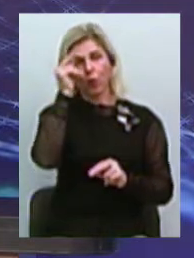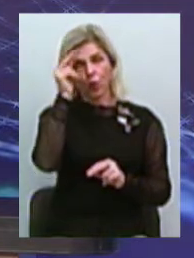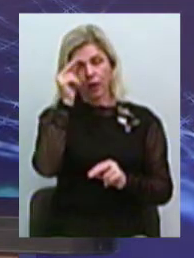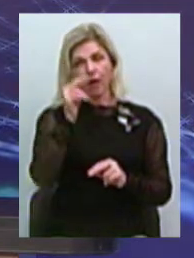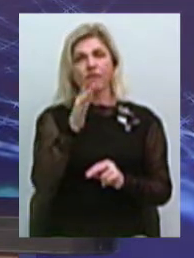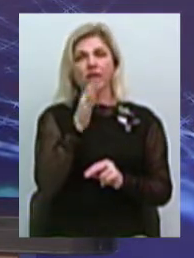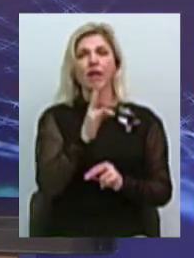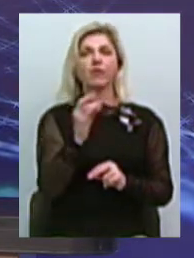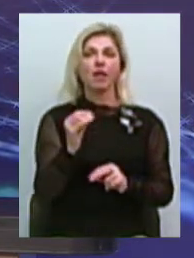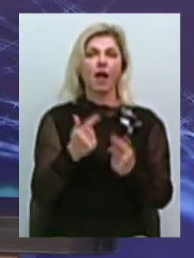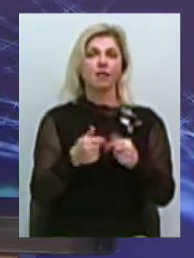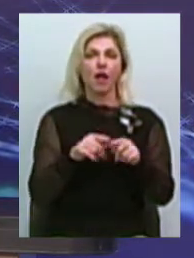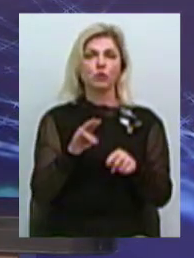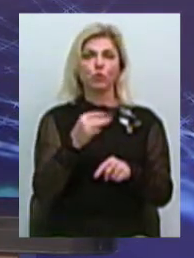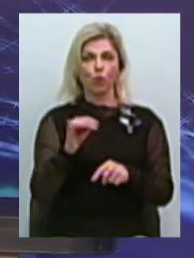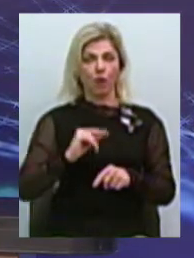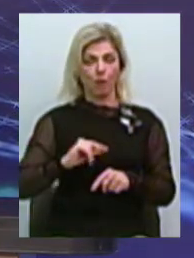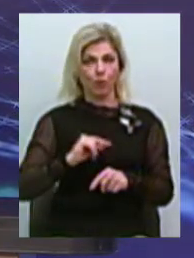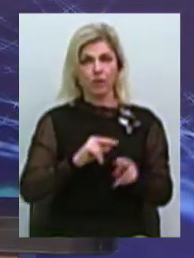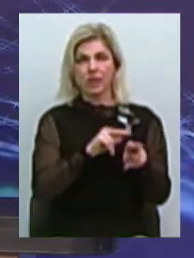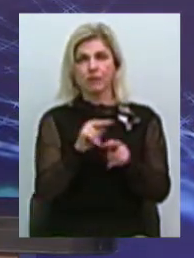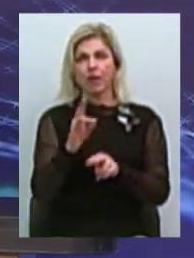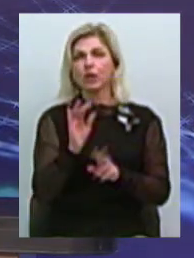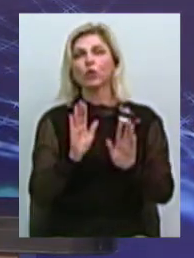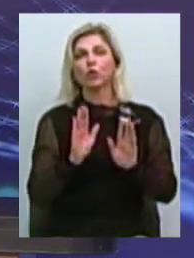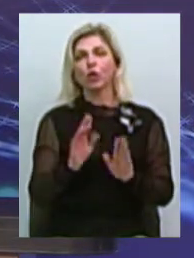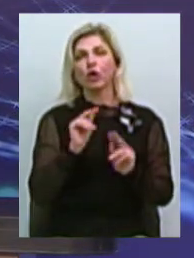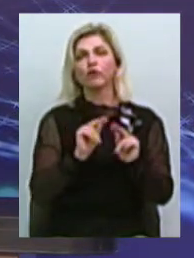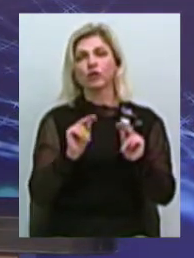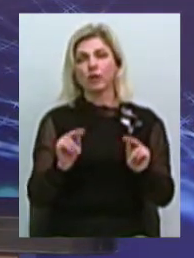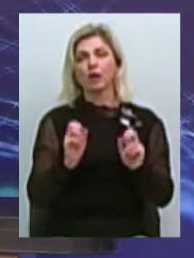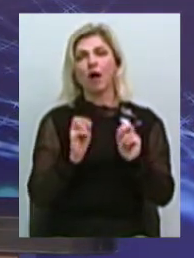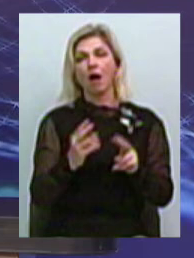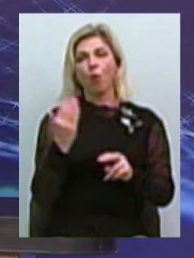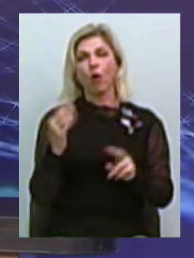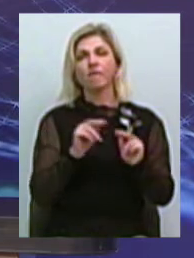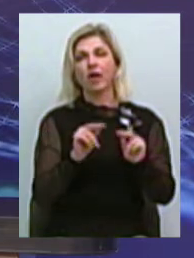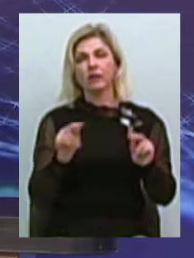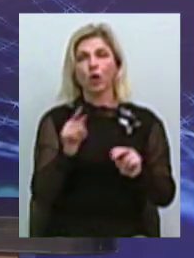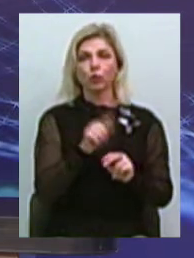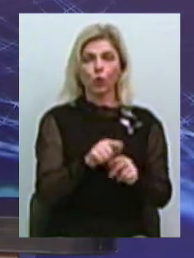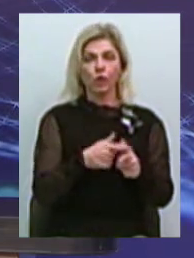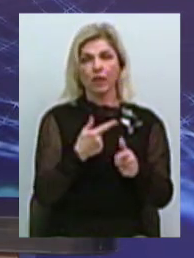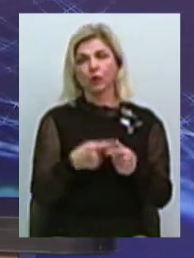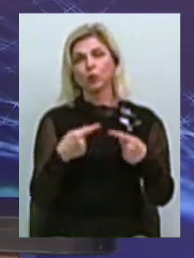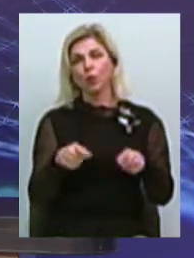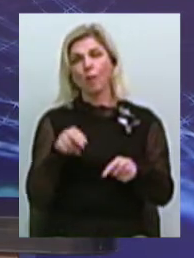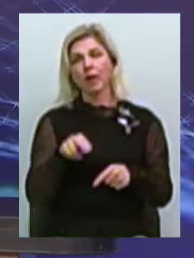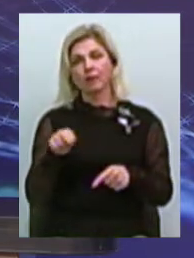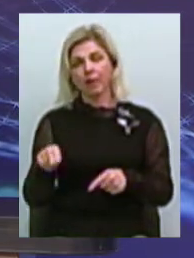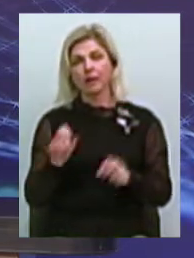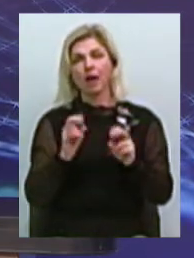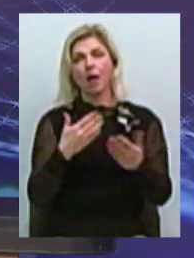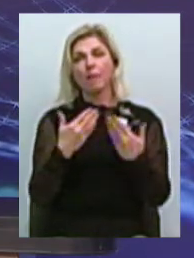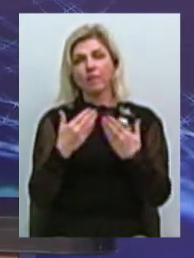час позакласної роботи, тобто вони спостерігають не лише вчителя, як він викладає той чи інший предмет, а як він спілкується